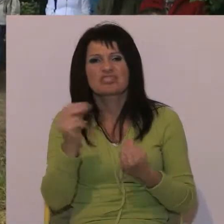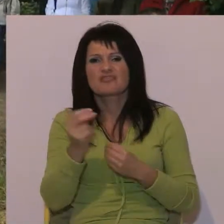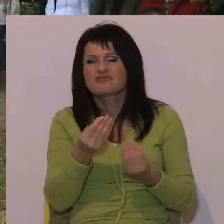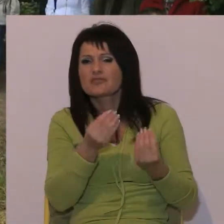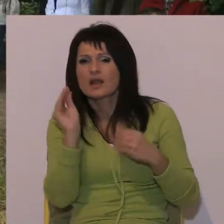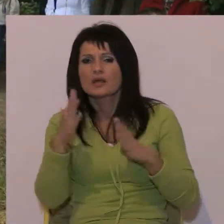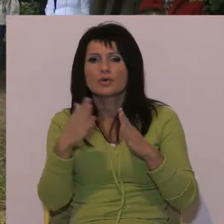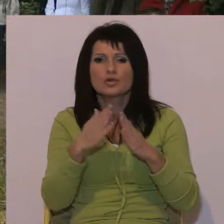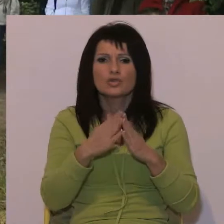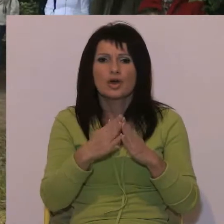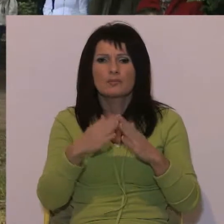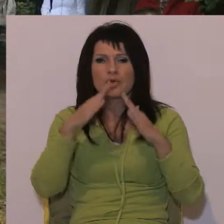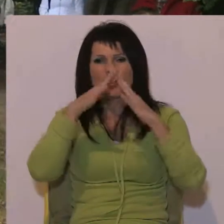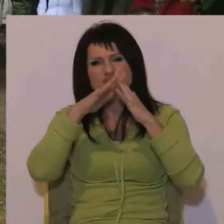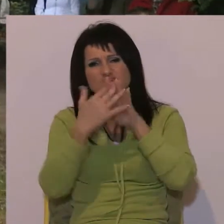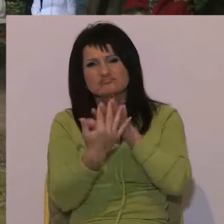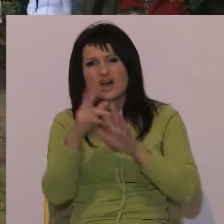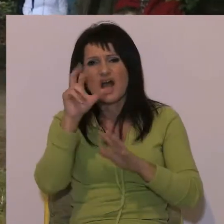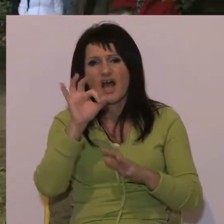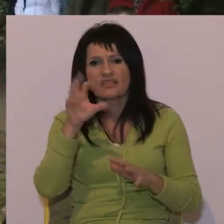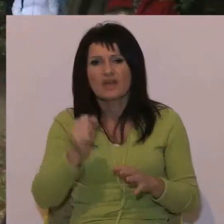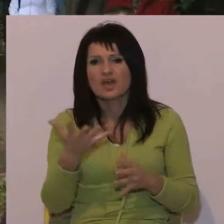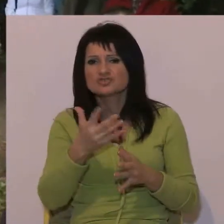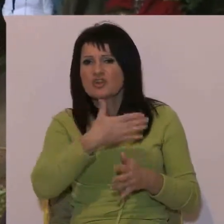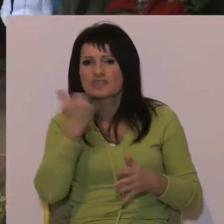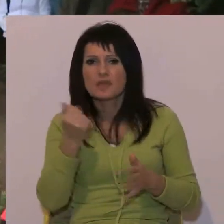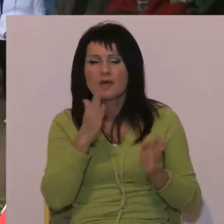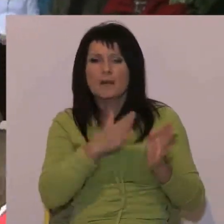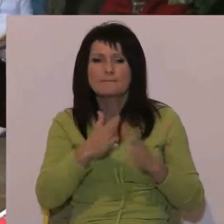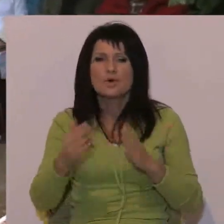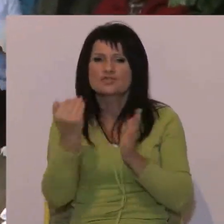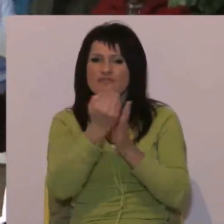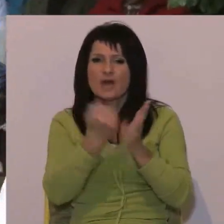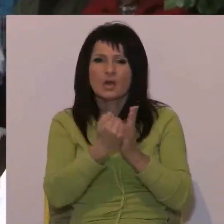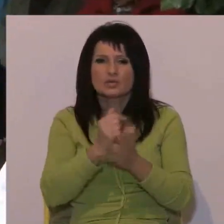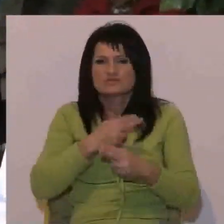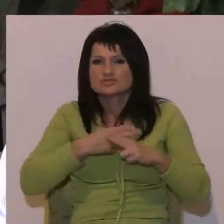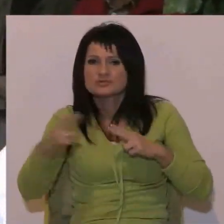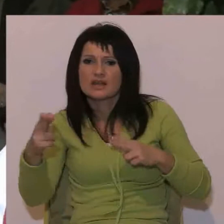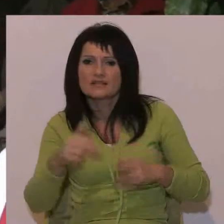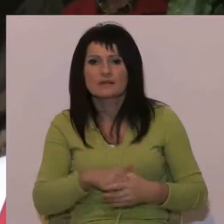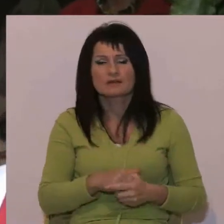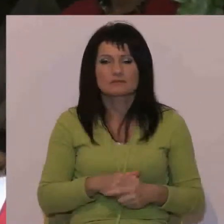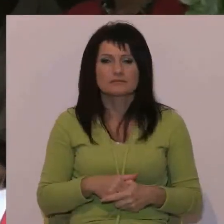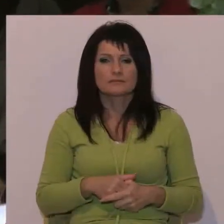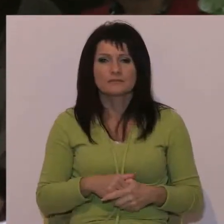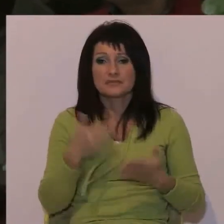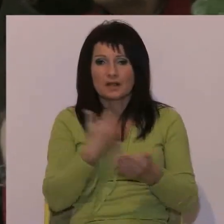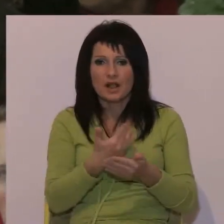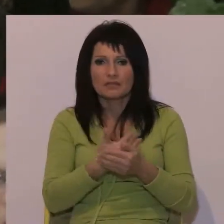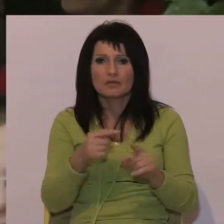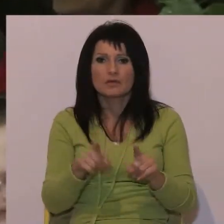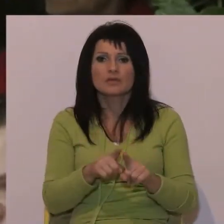domu, w chacie, gdzie nie ma porządnych warunków sanitarnych? Dlatego